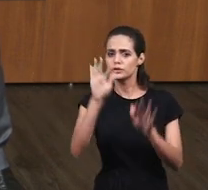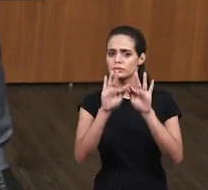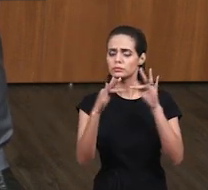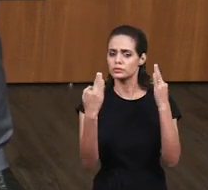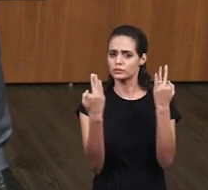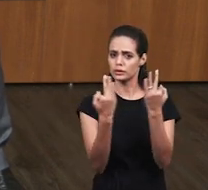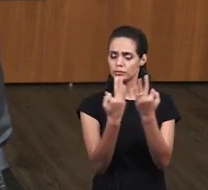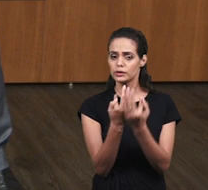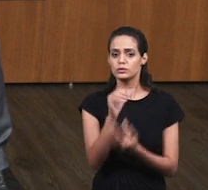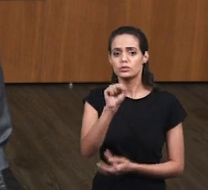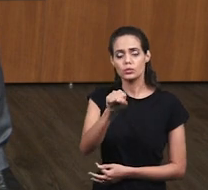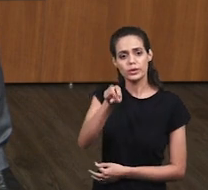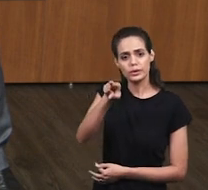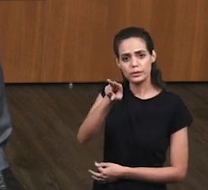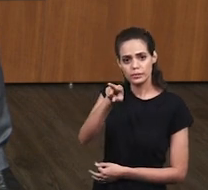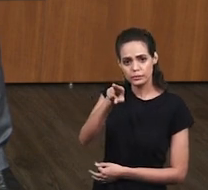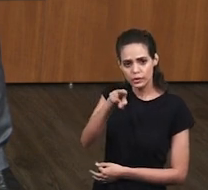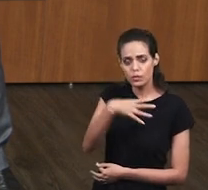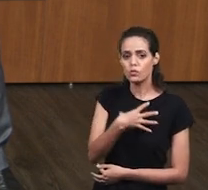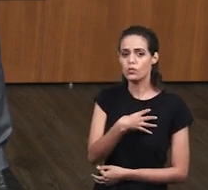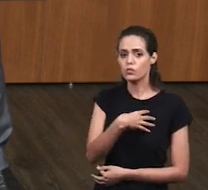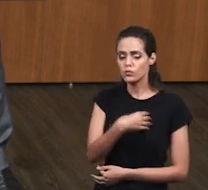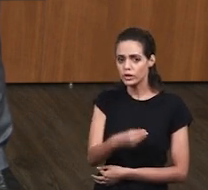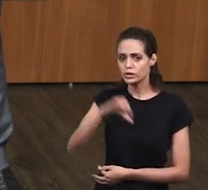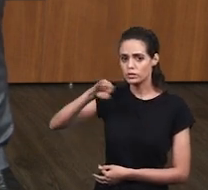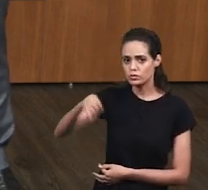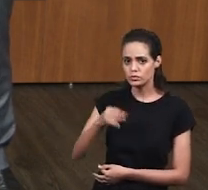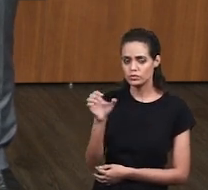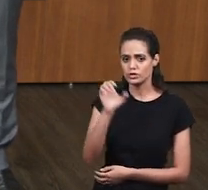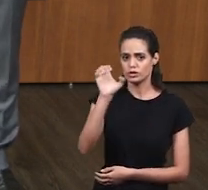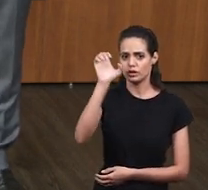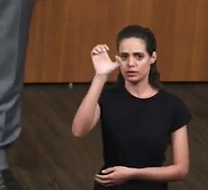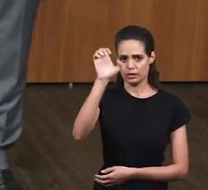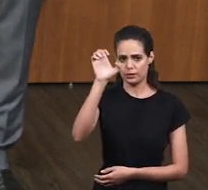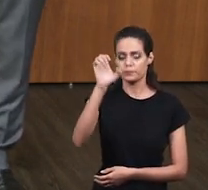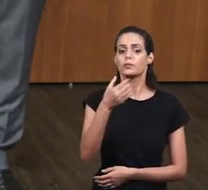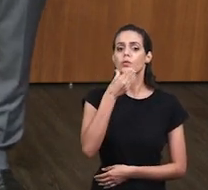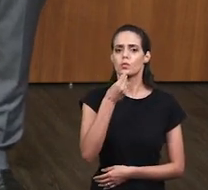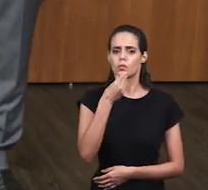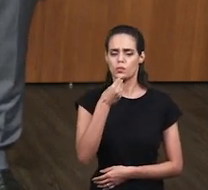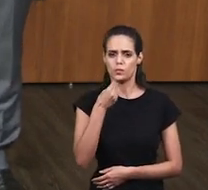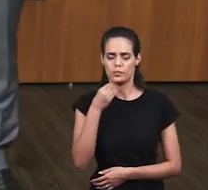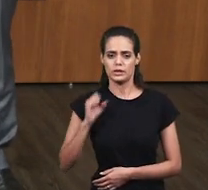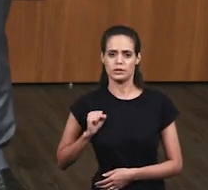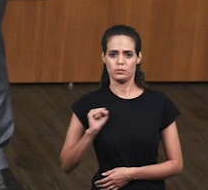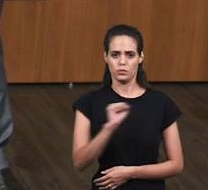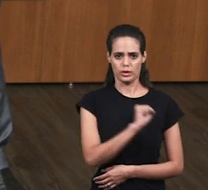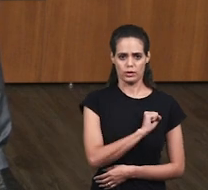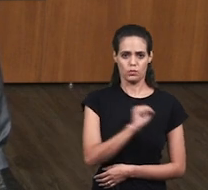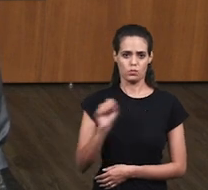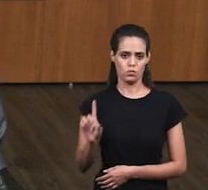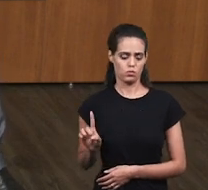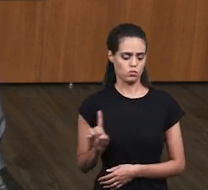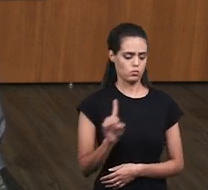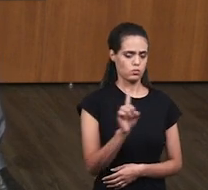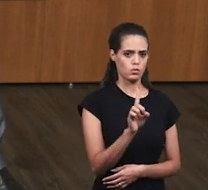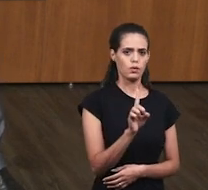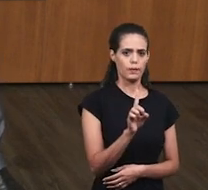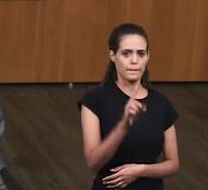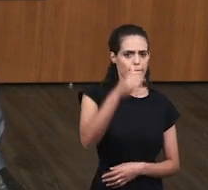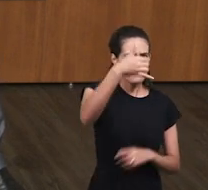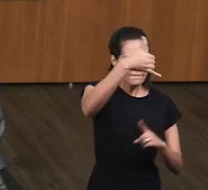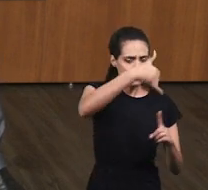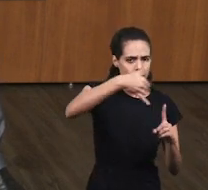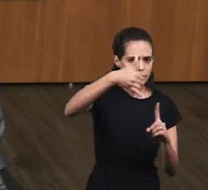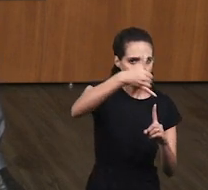le prophète Samuel a été envoyé par Dieu pour oindre le nouveau roi, il est arrivé à la maison d'Ésaïe et les a